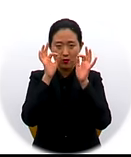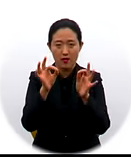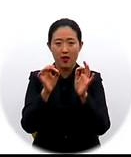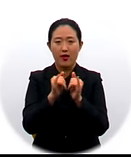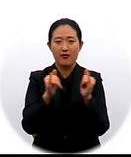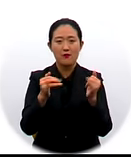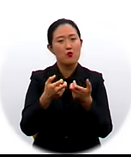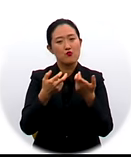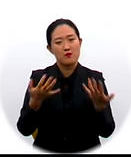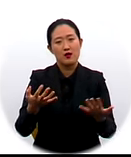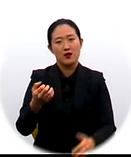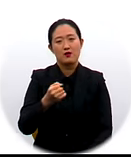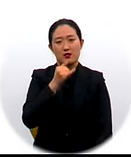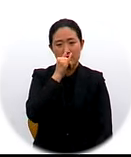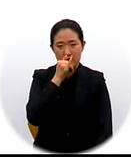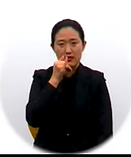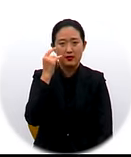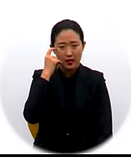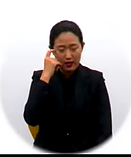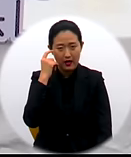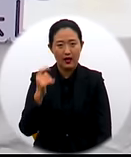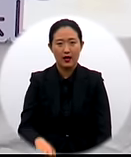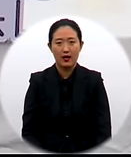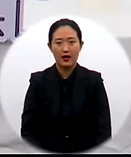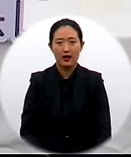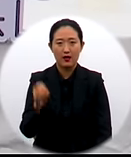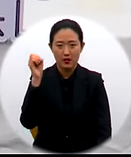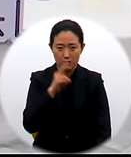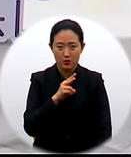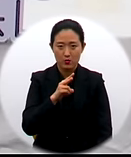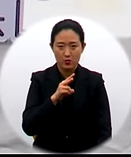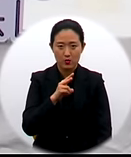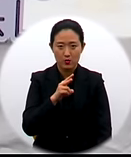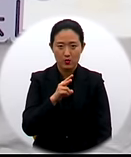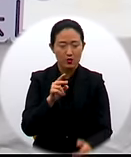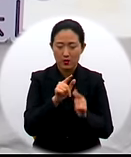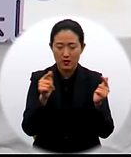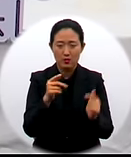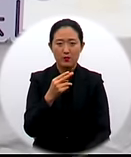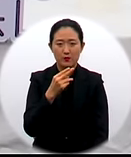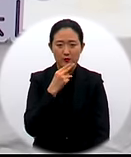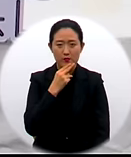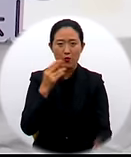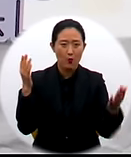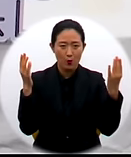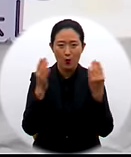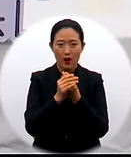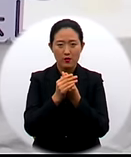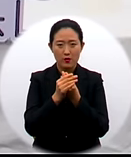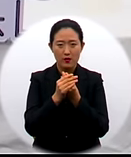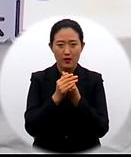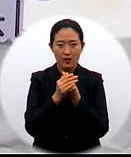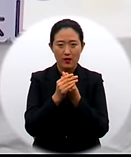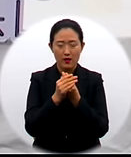보면서 인간이 어쩔 수 없이 갖게 되는 편견이나 뭐 카더라, 낫대는 이런 거 전혀 없이